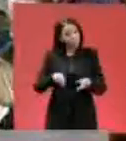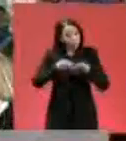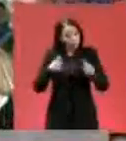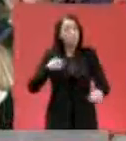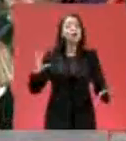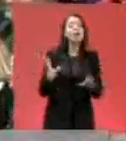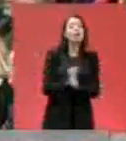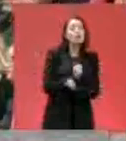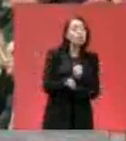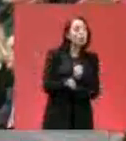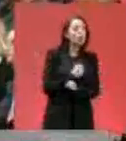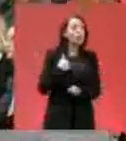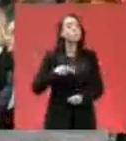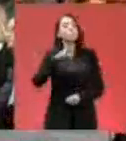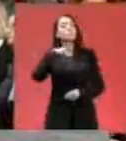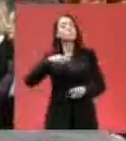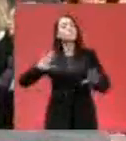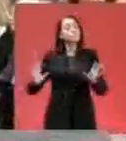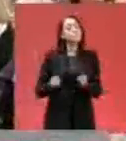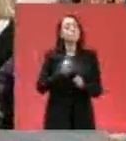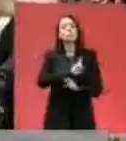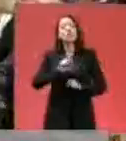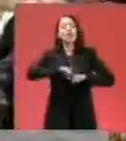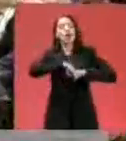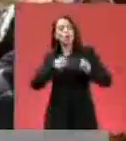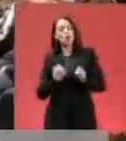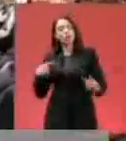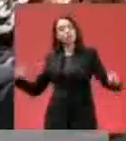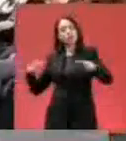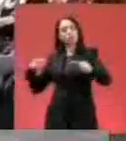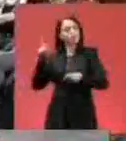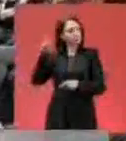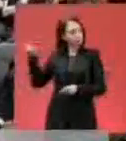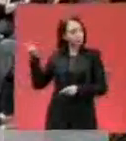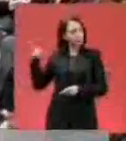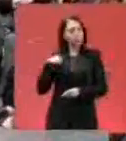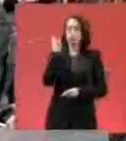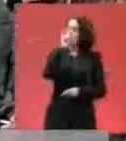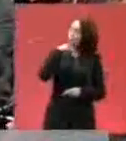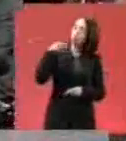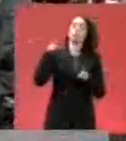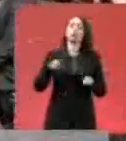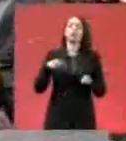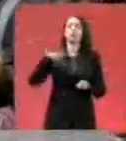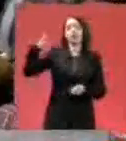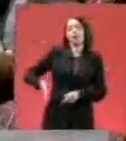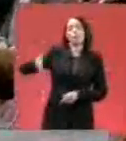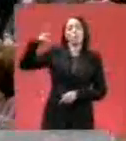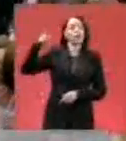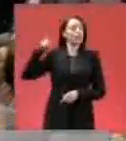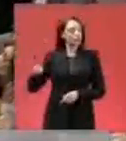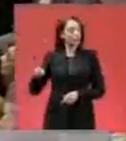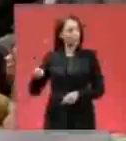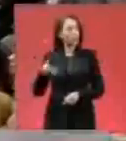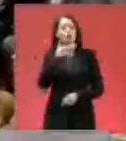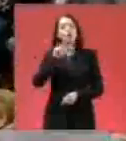να ακυρώσουμε, προς μεγάλη απογοήτευση των αντιπάλων μας και προσωπικά του κυρίου Μητσοτάκη, την περιβόητη